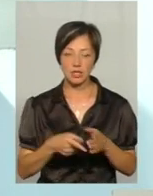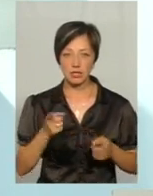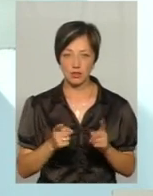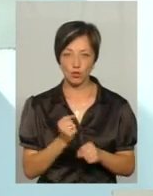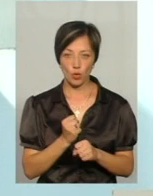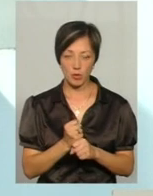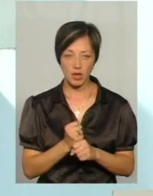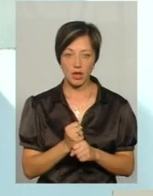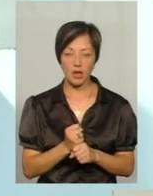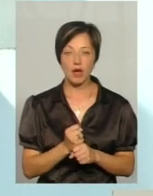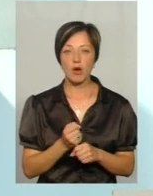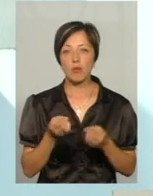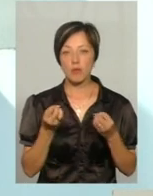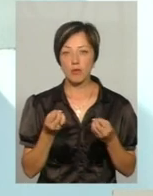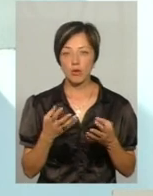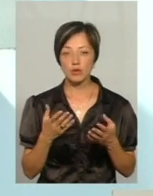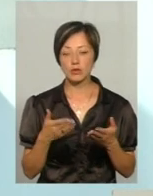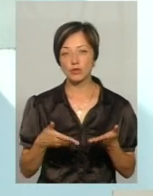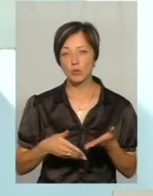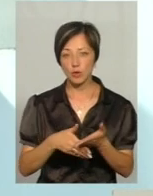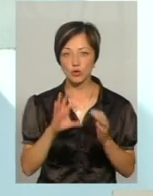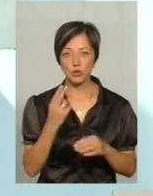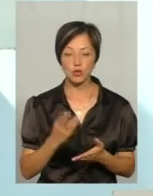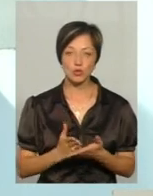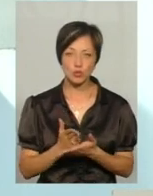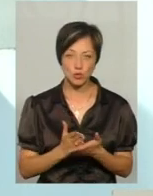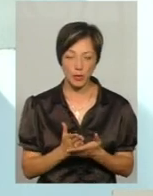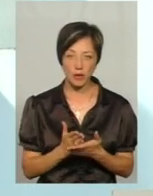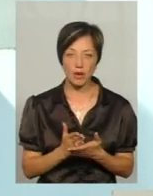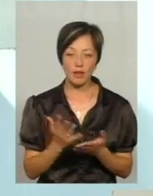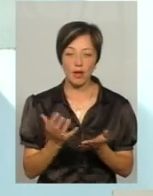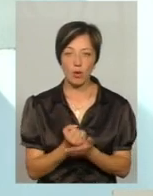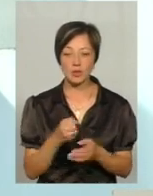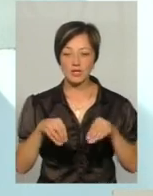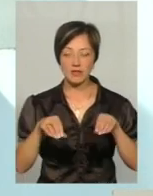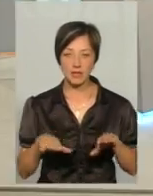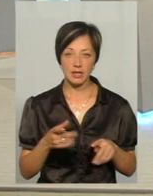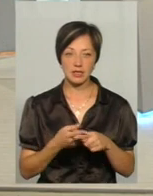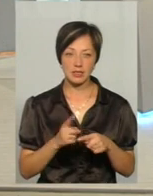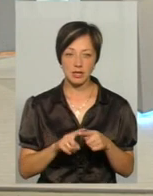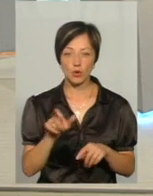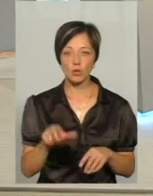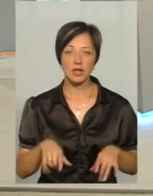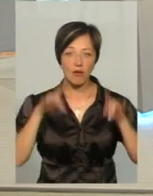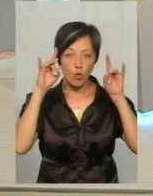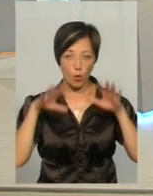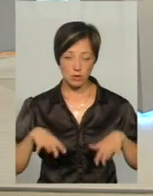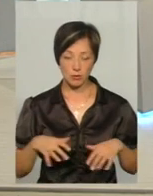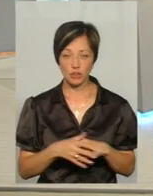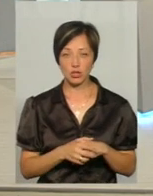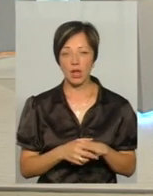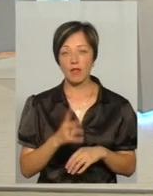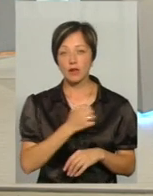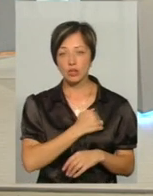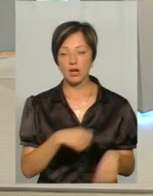вона це зробить. Зазвичай при допомозі там соціальної служби знаходиться вихід. Тобто це людина в розпачі. Ну, на